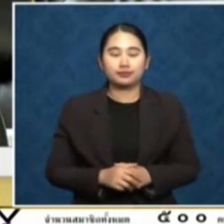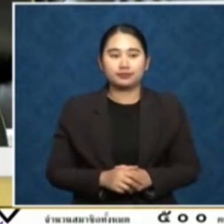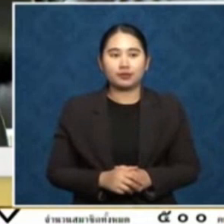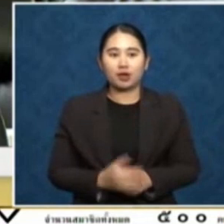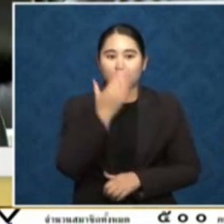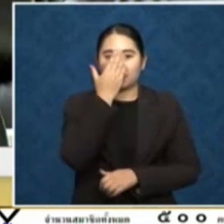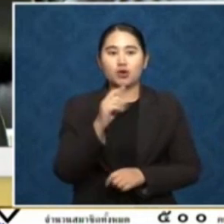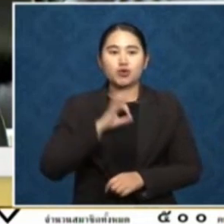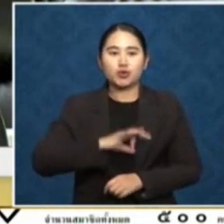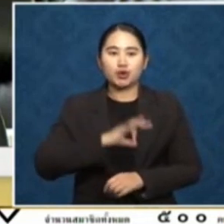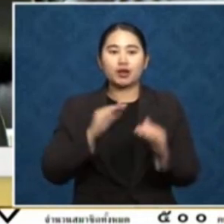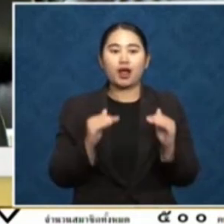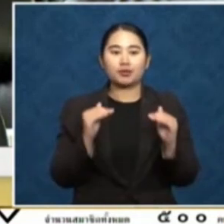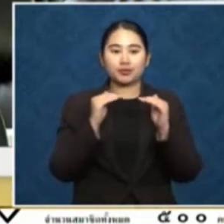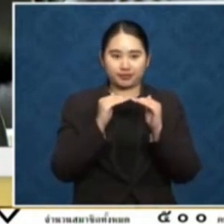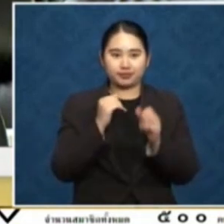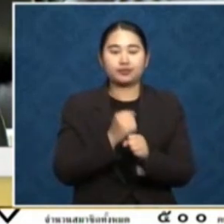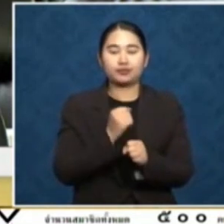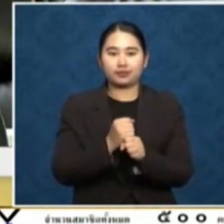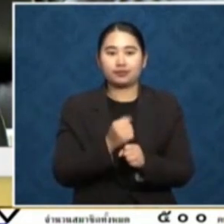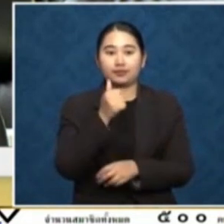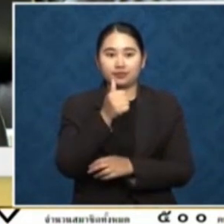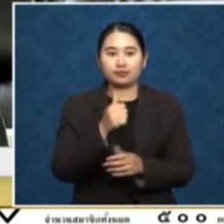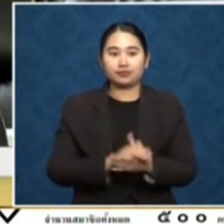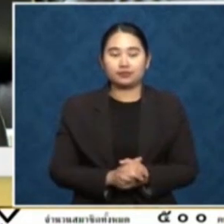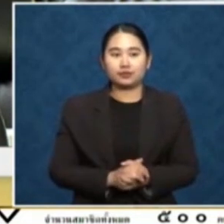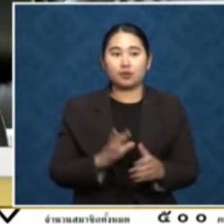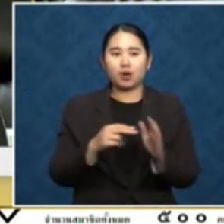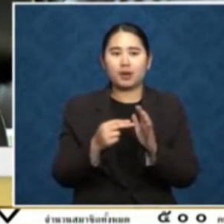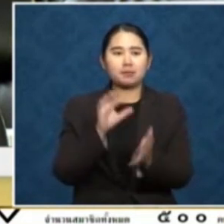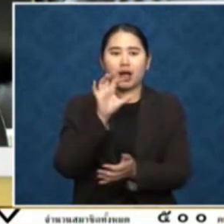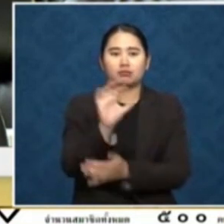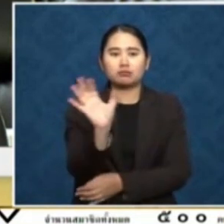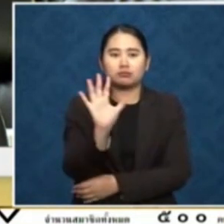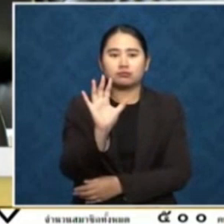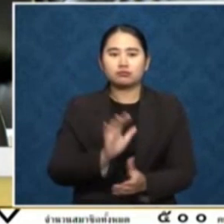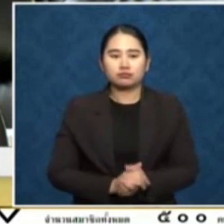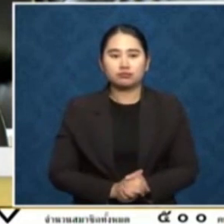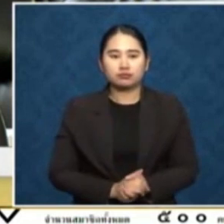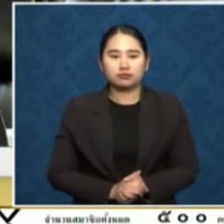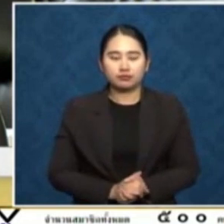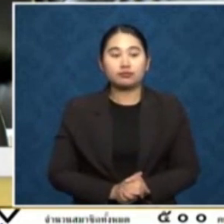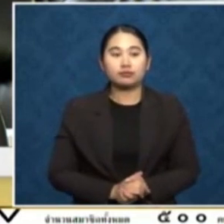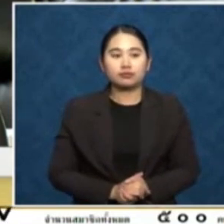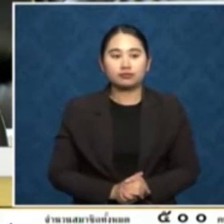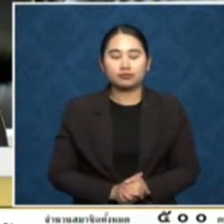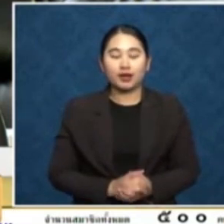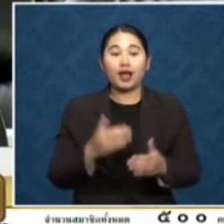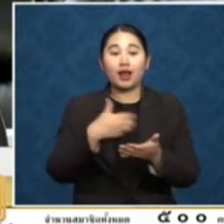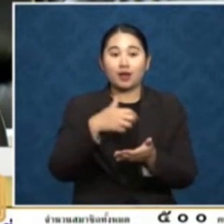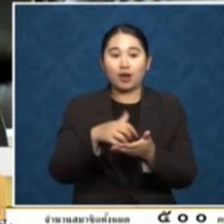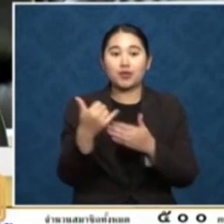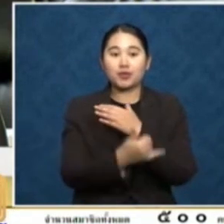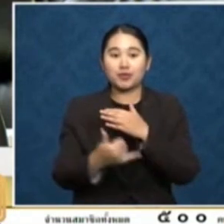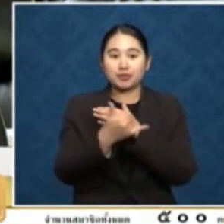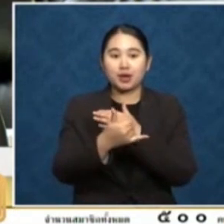อภิปรายในวันนี้เพื่อความเสมอภาคและเท่าเทียมนะครับคือไม่ต้องไปบังคับเขา